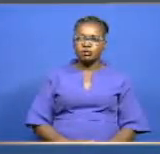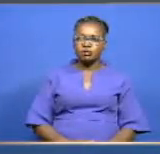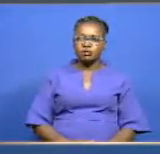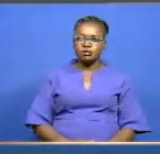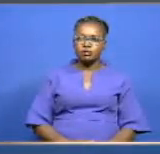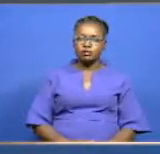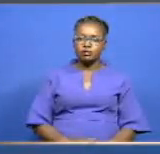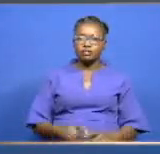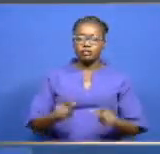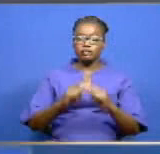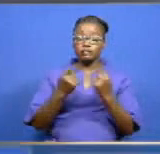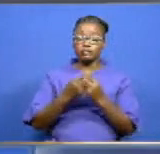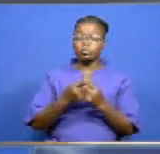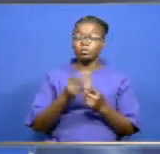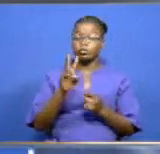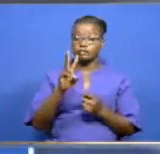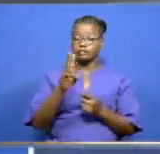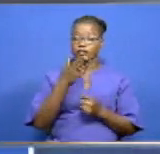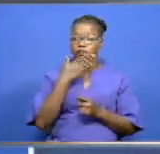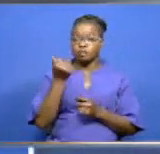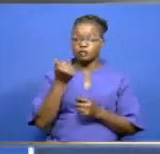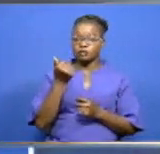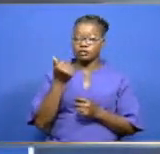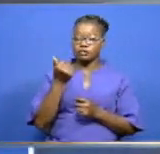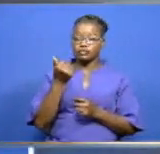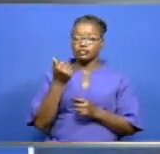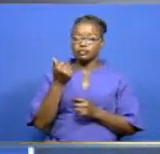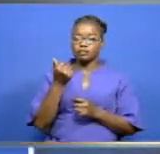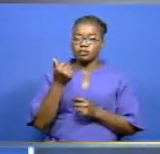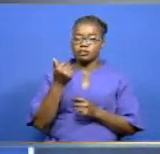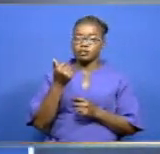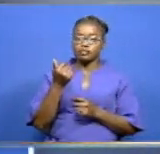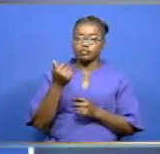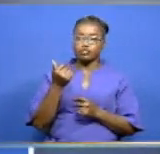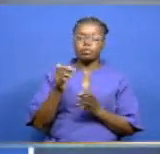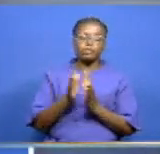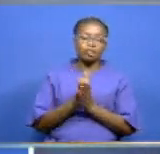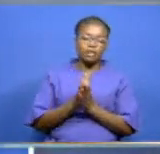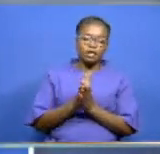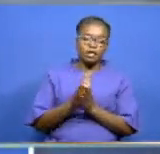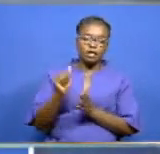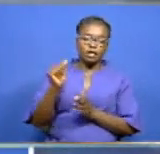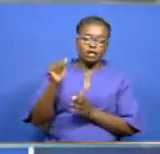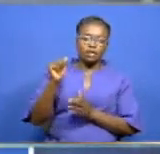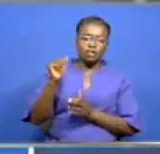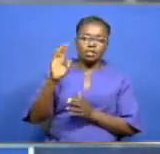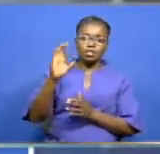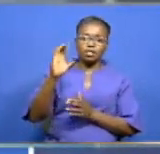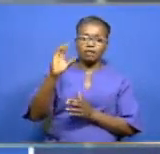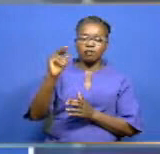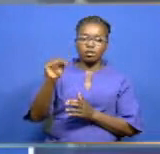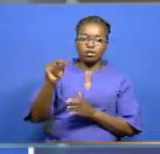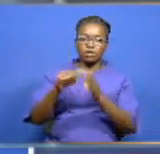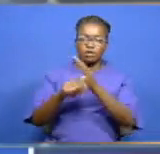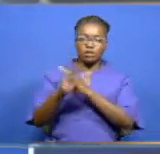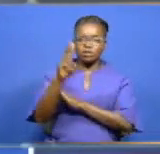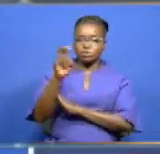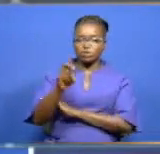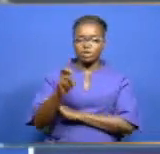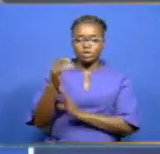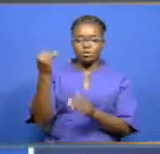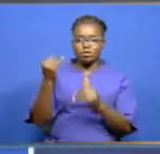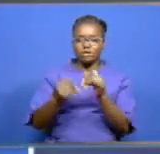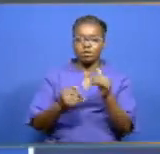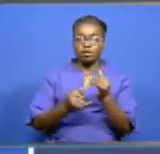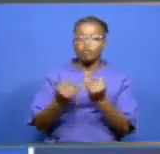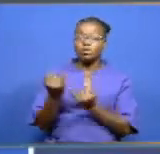timu mbili bora kwenye mashindano ya mwaka huu ya kuwania kombe la bara Afrika kwa wachezaji wasiozidi umri wa miaka 20 zitachuana kwenye fainali itakayoandaliwa